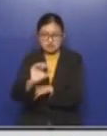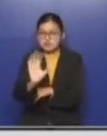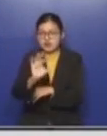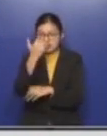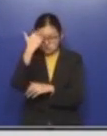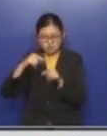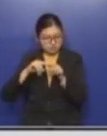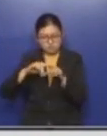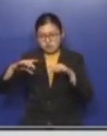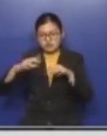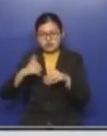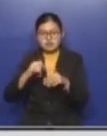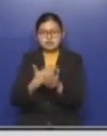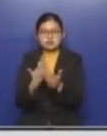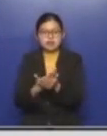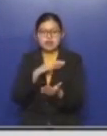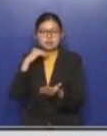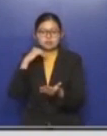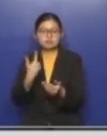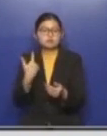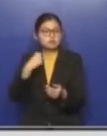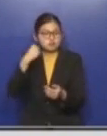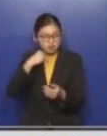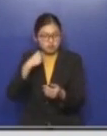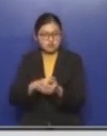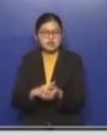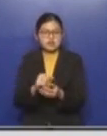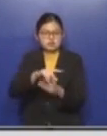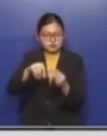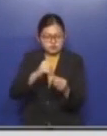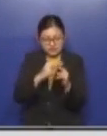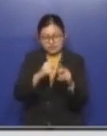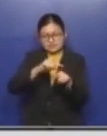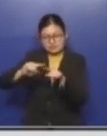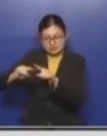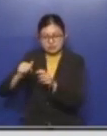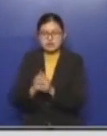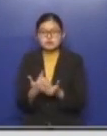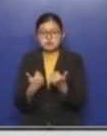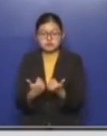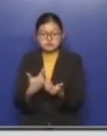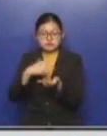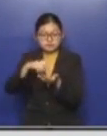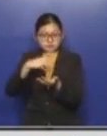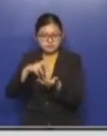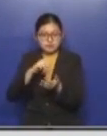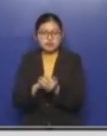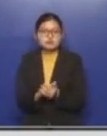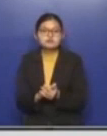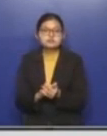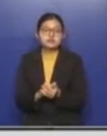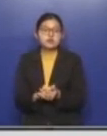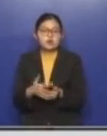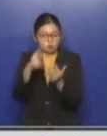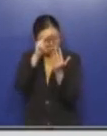ไม่ได้ขาดทุนทุกเรื่องถ้ารายการไปทำเนี่ยรัฐวิสาหกิจต่างๆครับอันนี้ผมขอกราบเรียนว่าในหลายเรื่องที่ผ